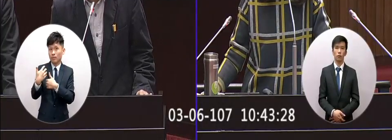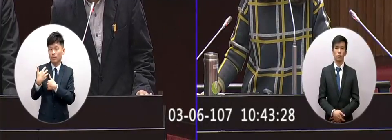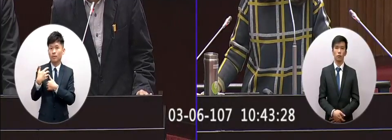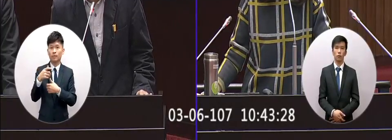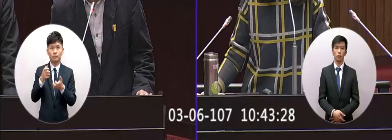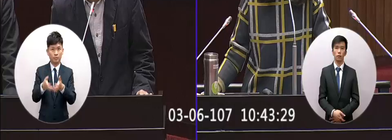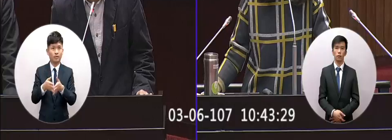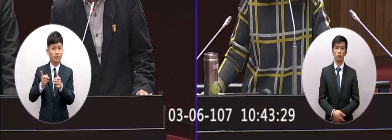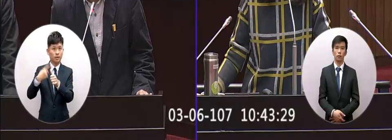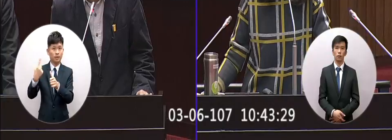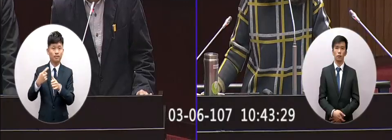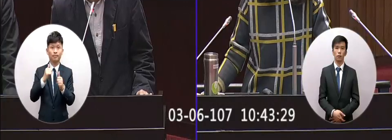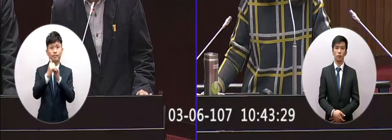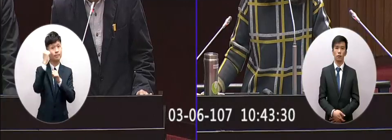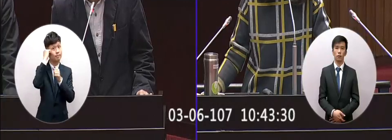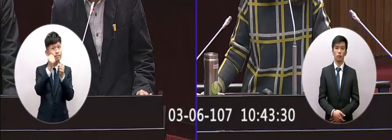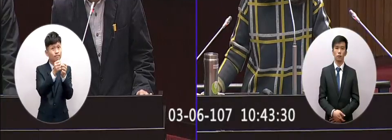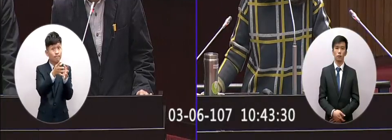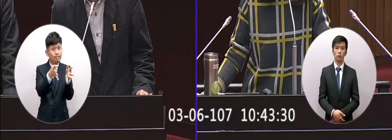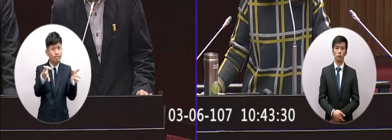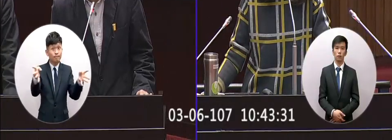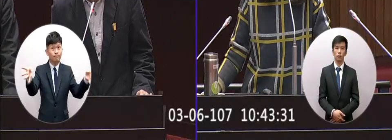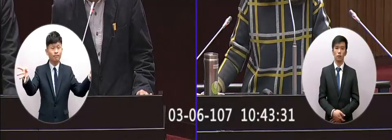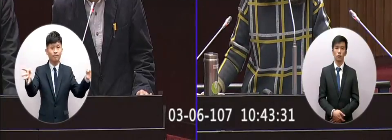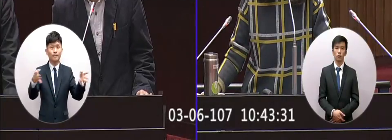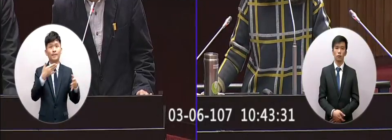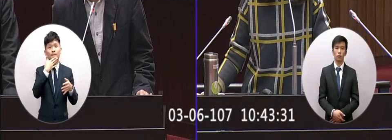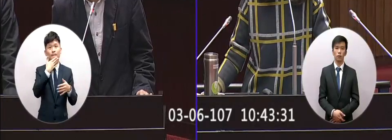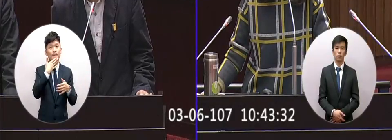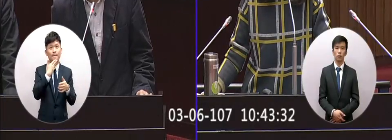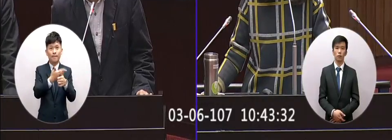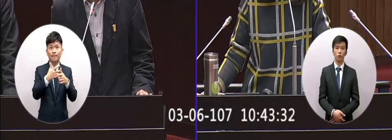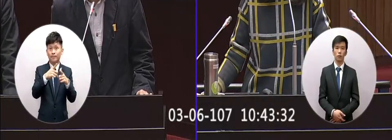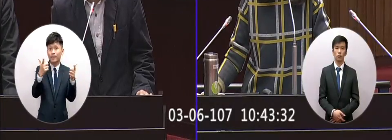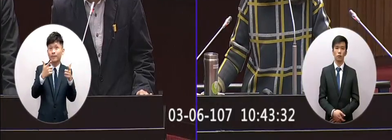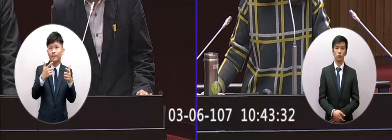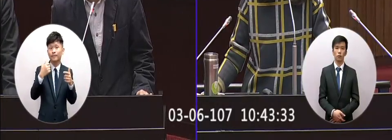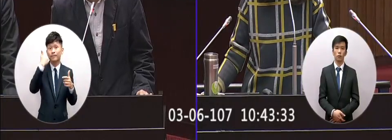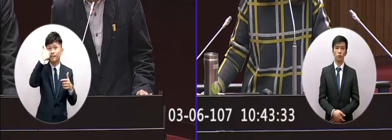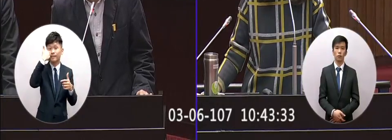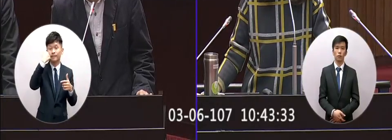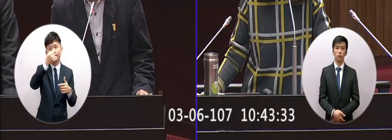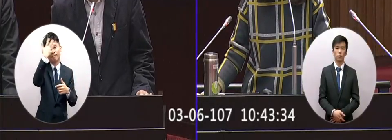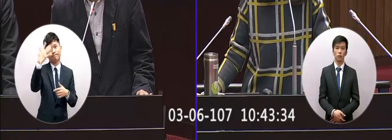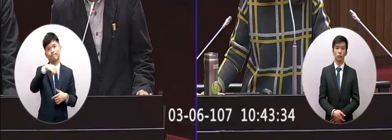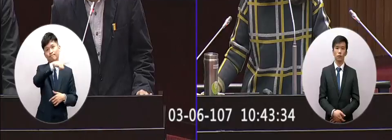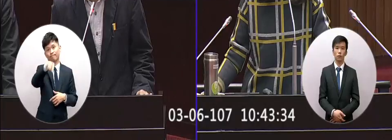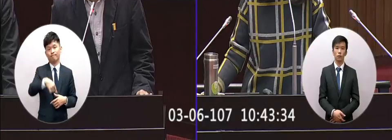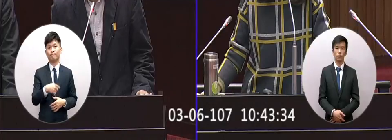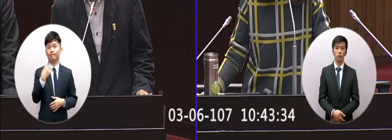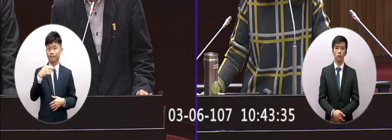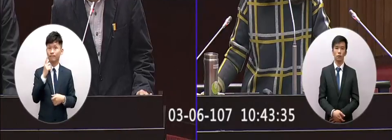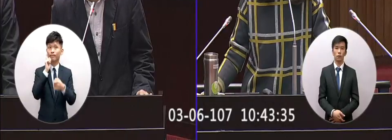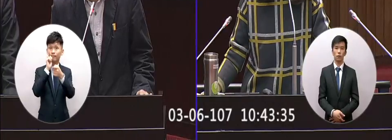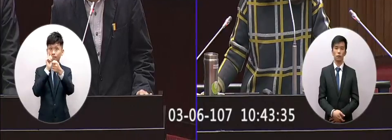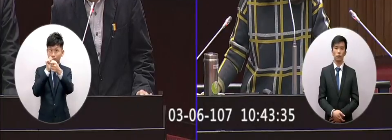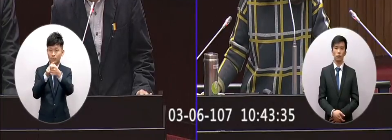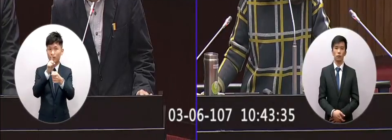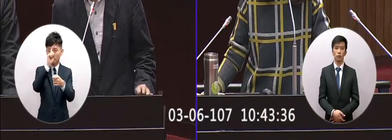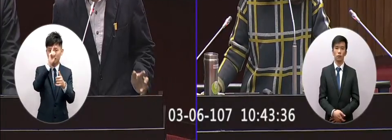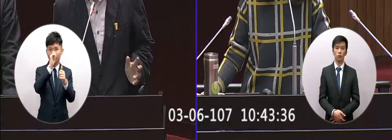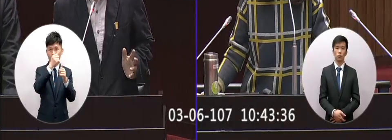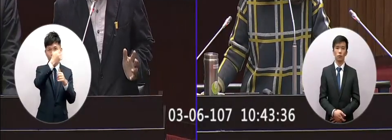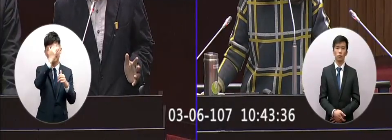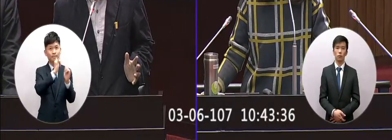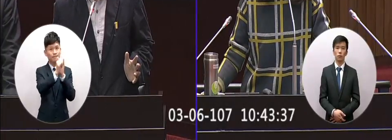实社会住宅里面受益最大的应该就是年轻人、哦、而且我们的目标也一直以这个做基